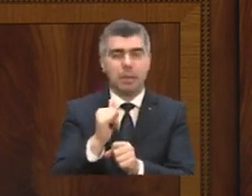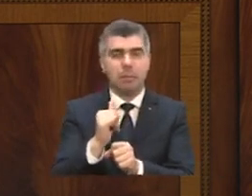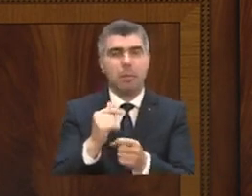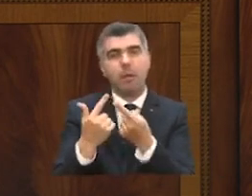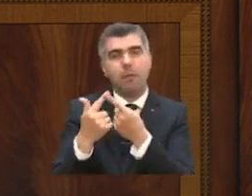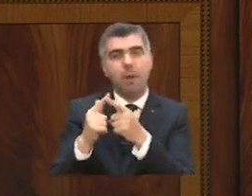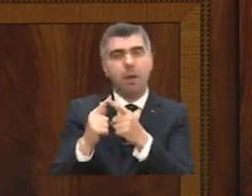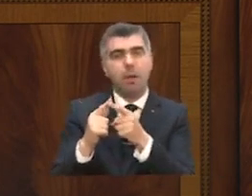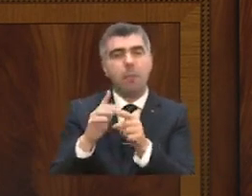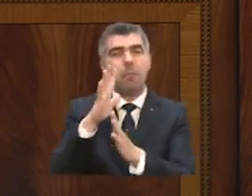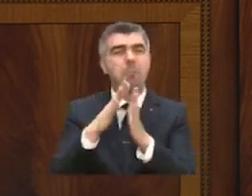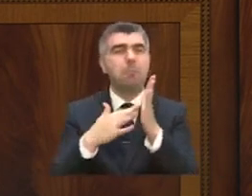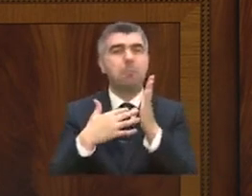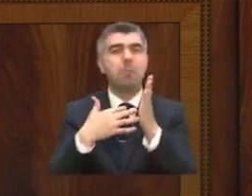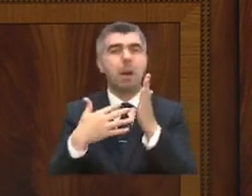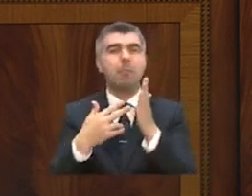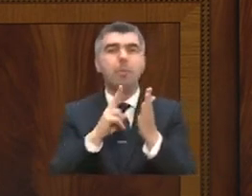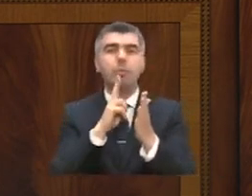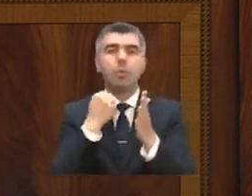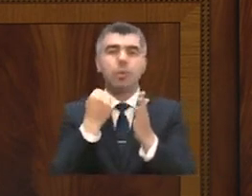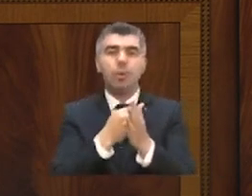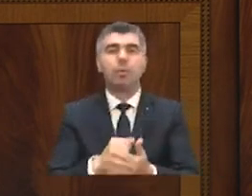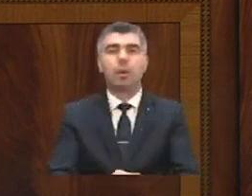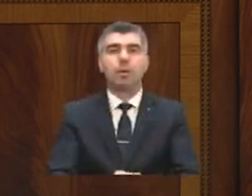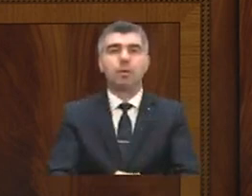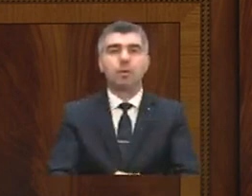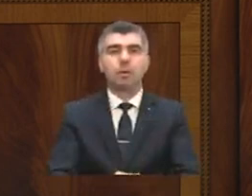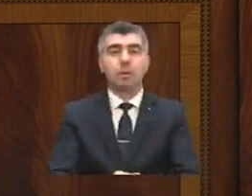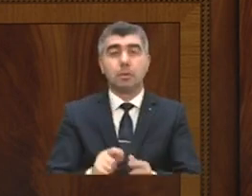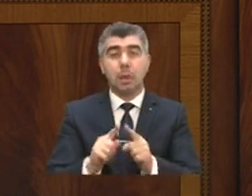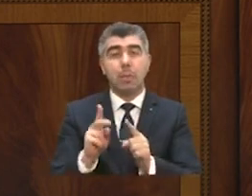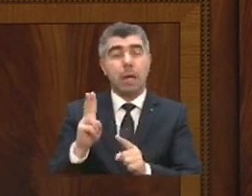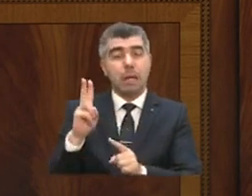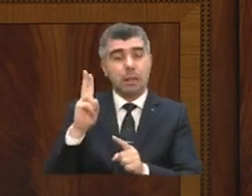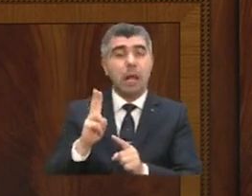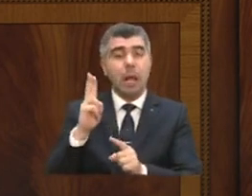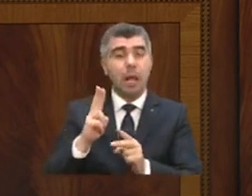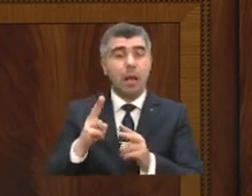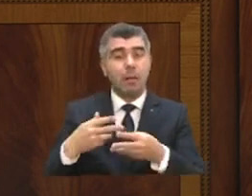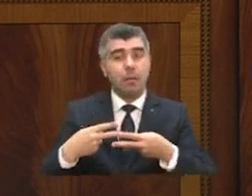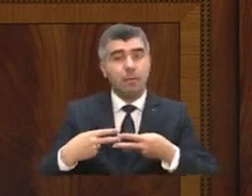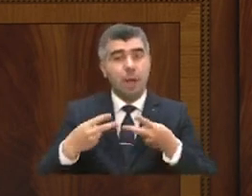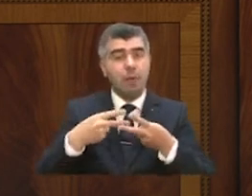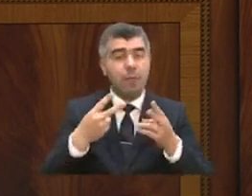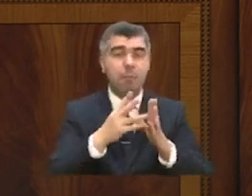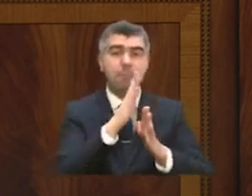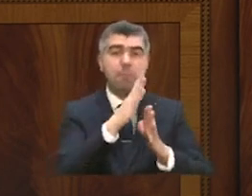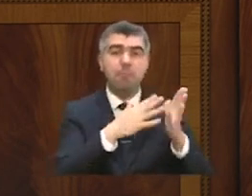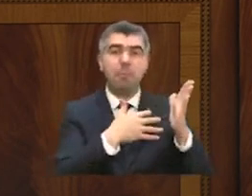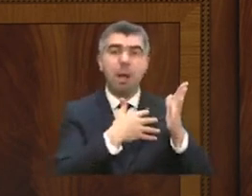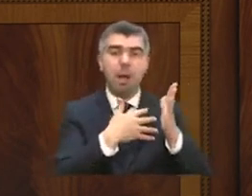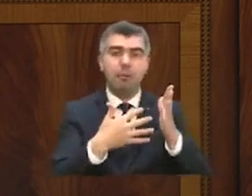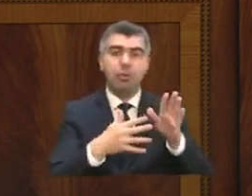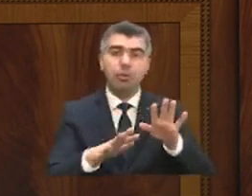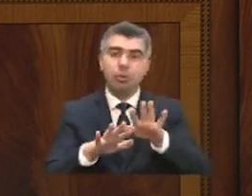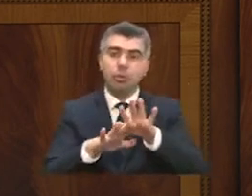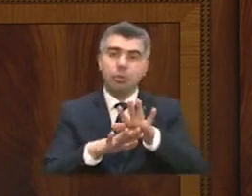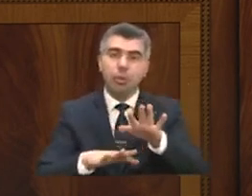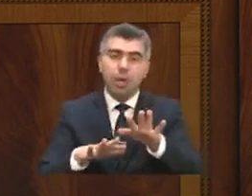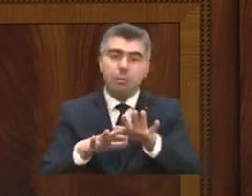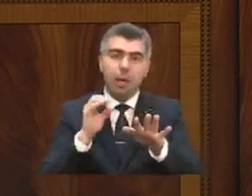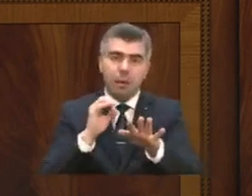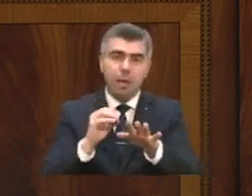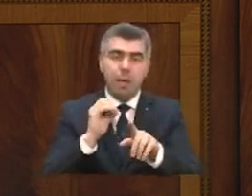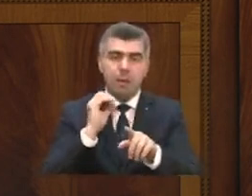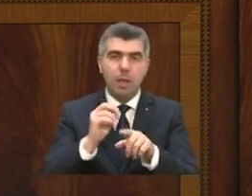خلال البرنامج الحكومي. هكذا فقد بادرت إلى إطلاق مجموعة من البرامج الاجتماعية والتنمية الواعدة، في مقدمتها